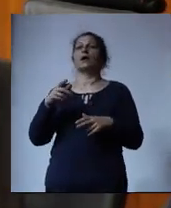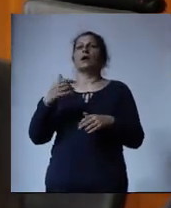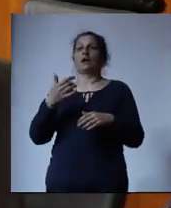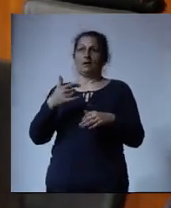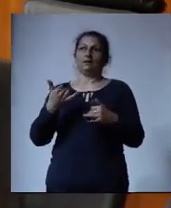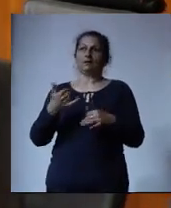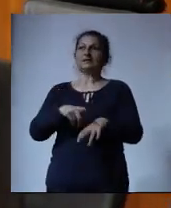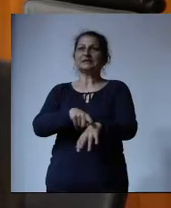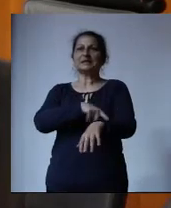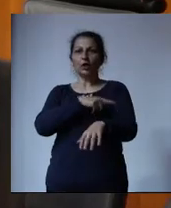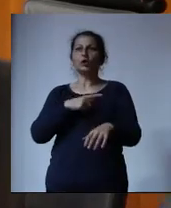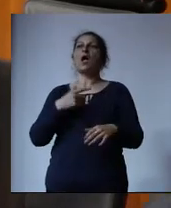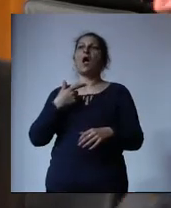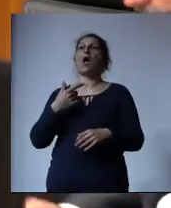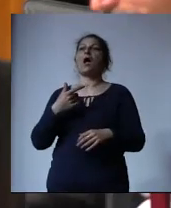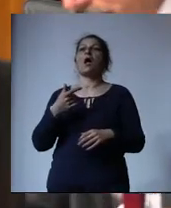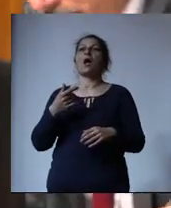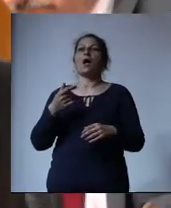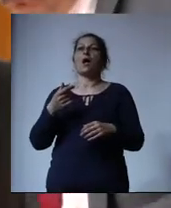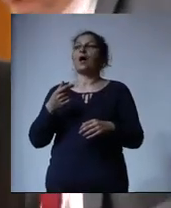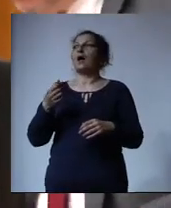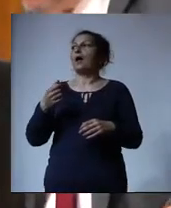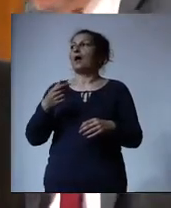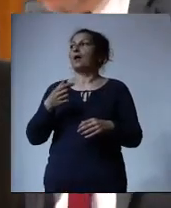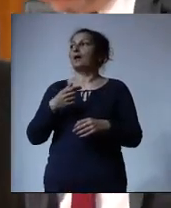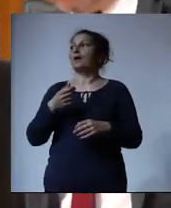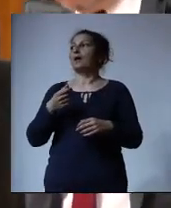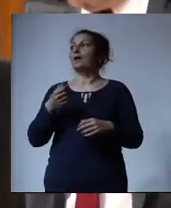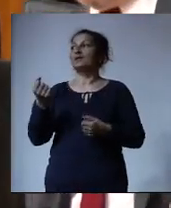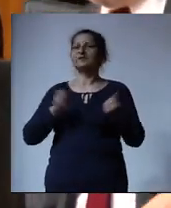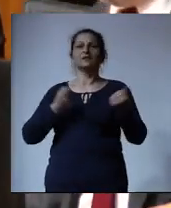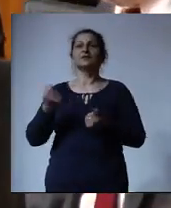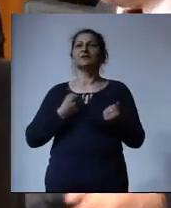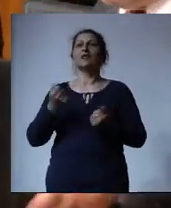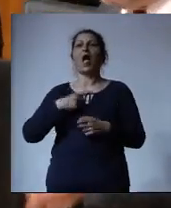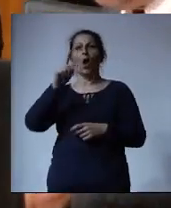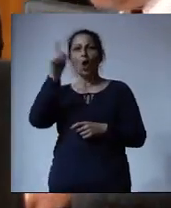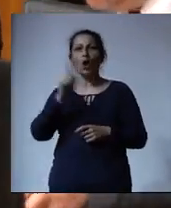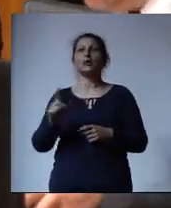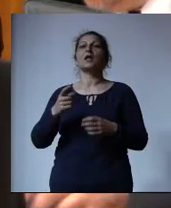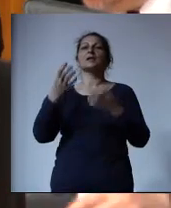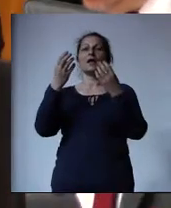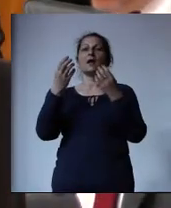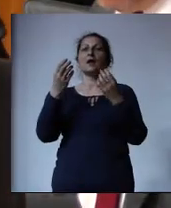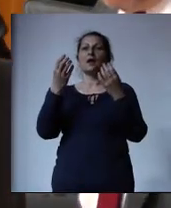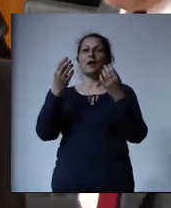zvládli sme aj citlivé veci ohľadom personálnych otázok, aj základnú informáciu o tom,